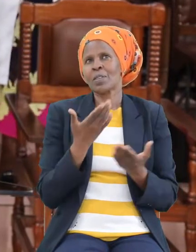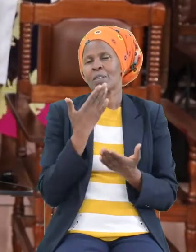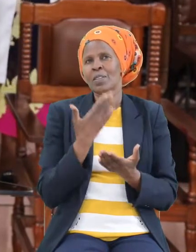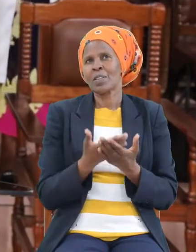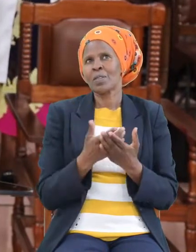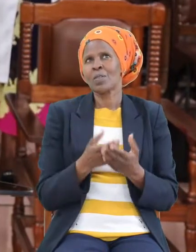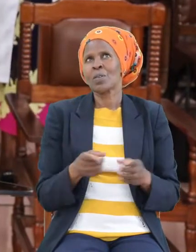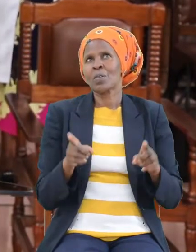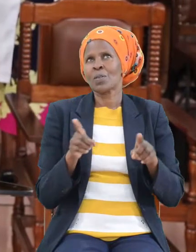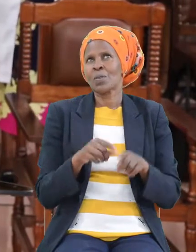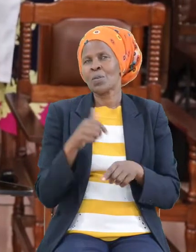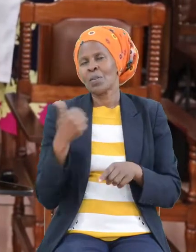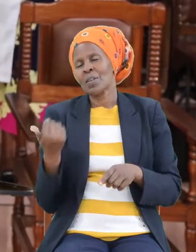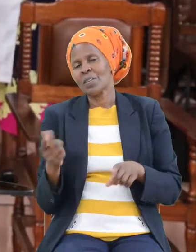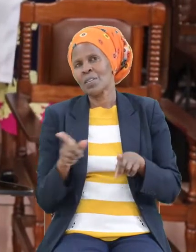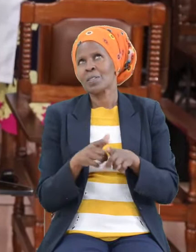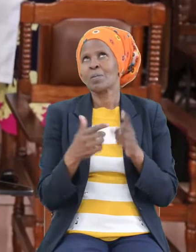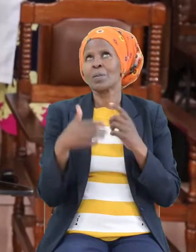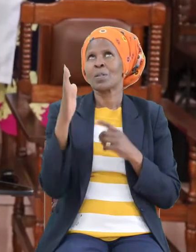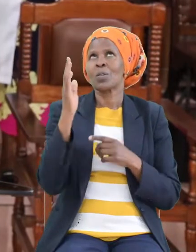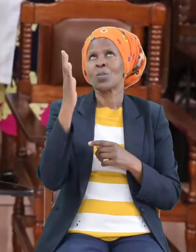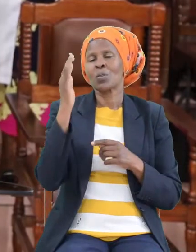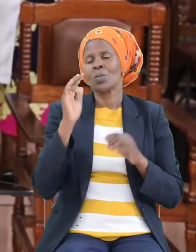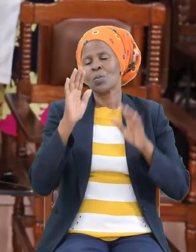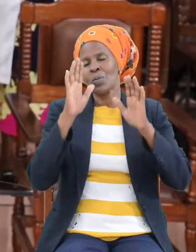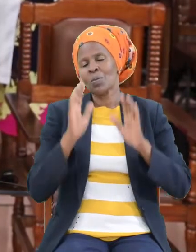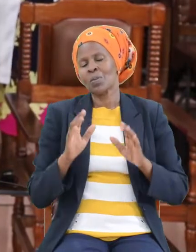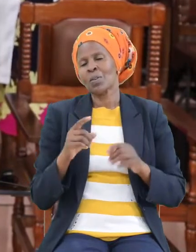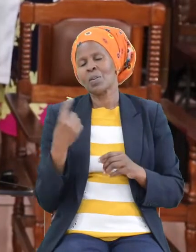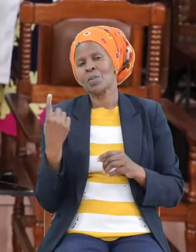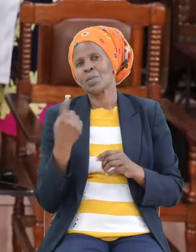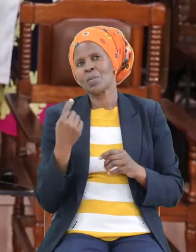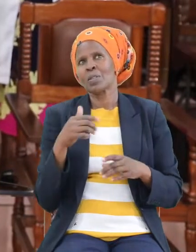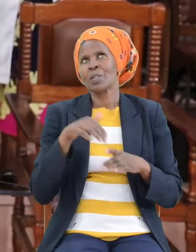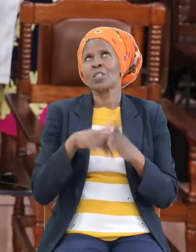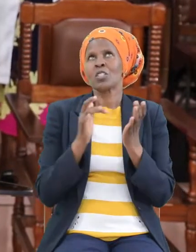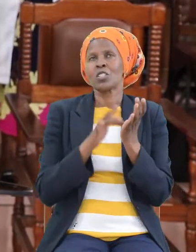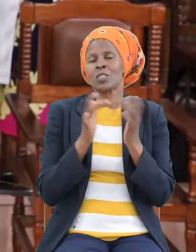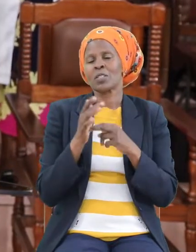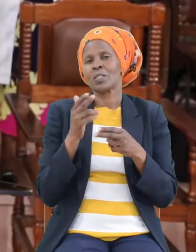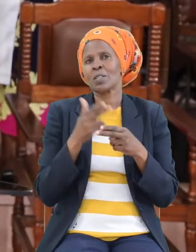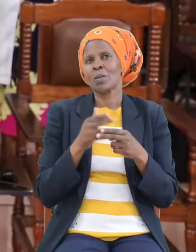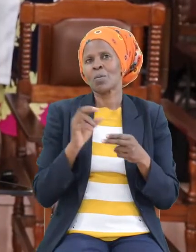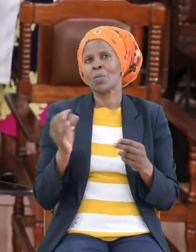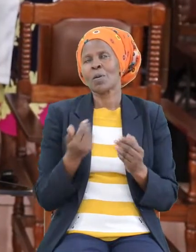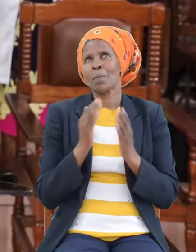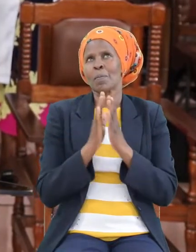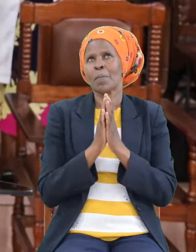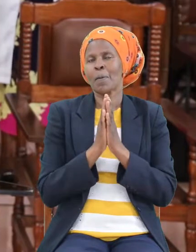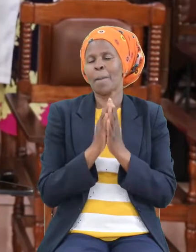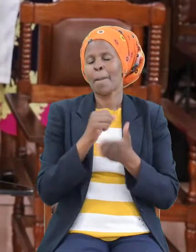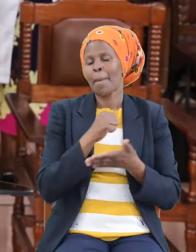hakuna mwingine kama wewe, wewe tu ndiye unastahili, kwa sababu tuomba haya katika jina la Yesu Kristo aliye Bwana na mkombozi